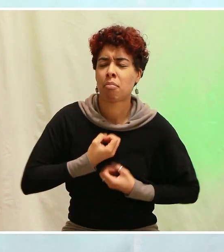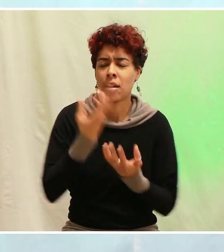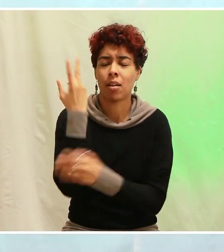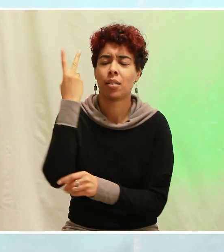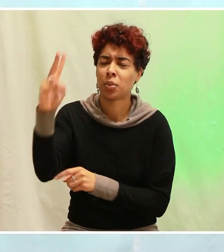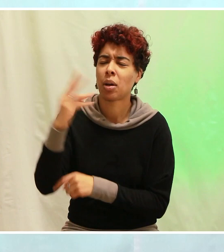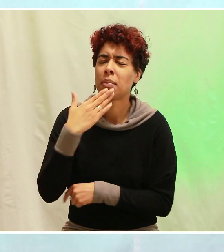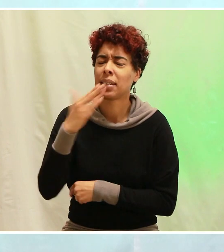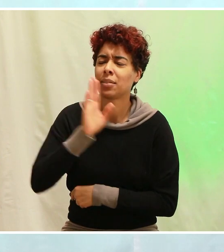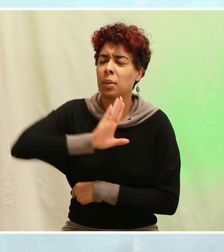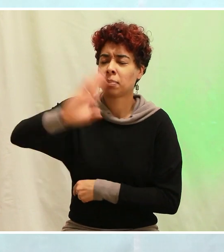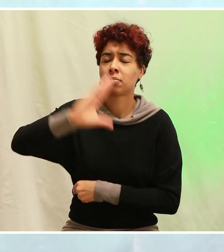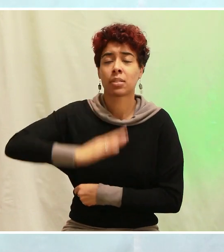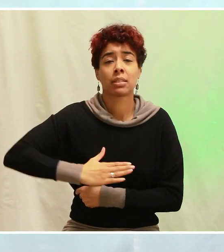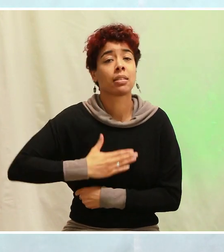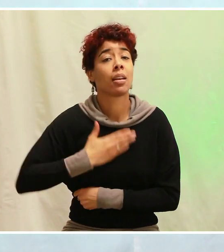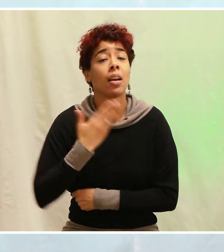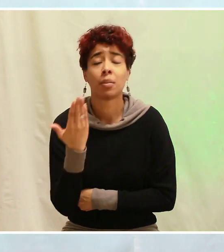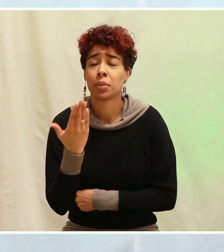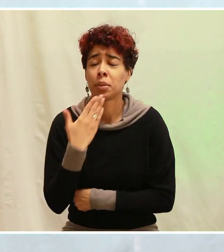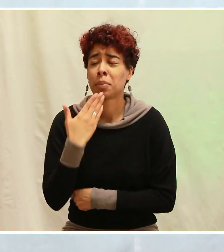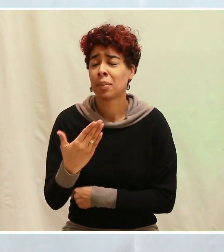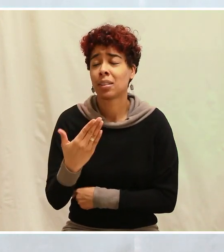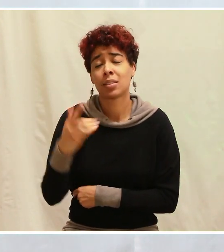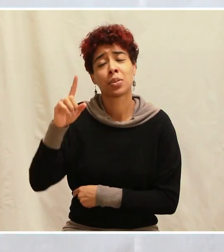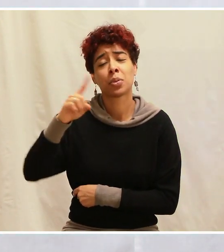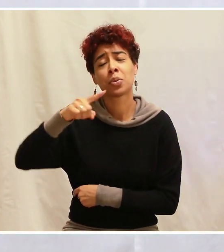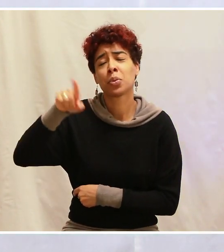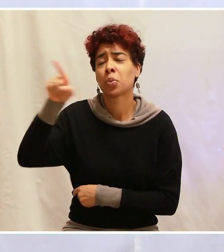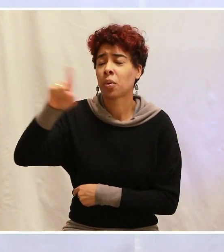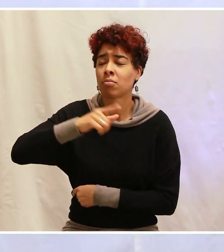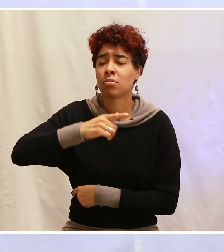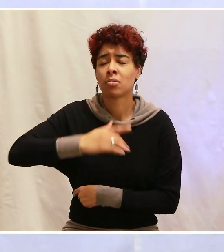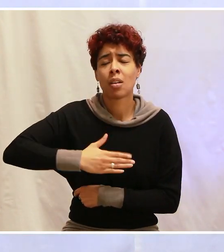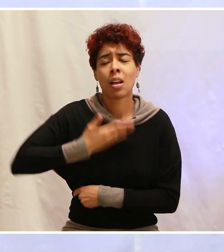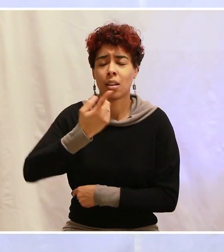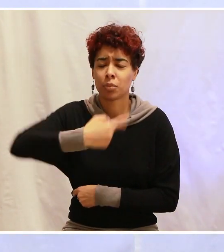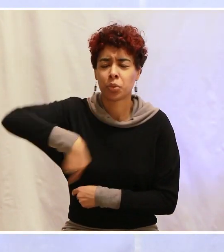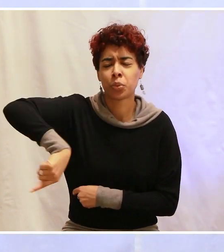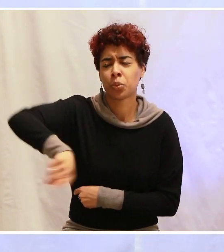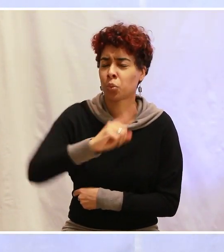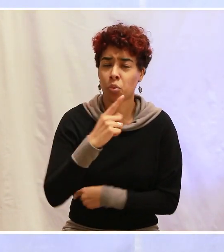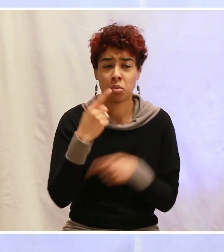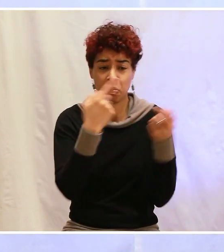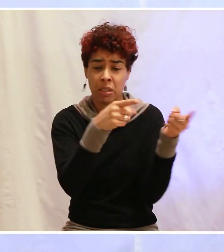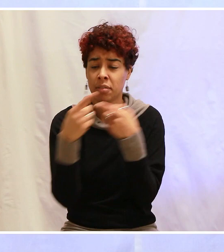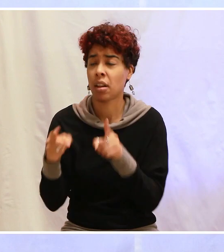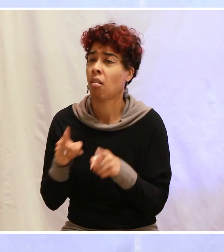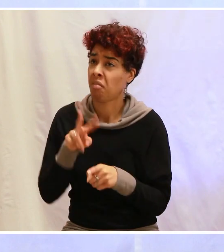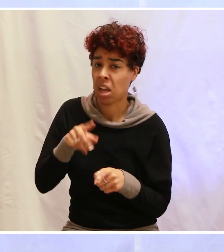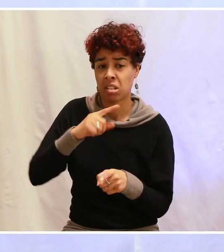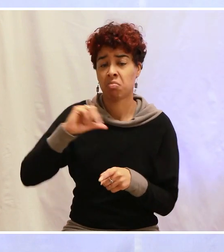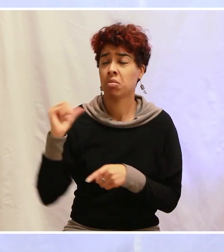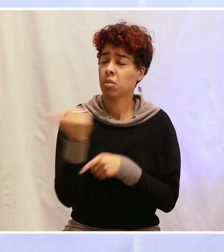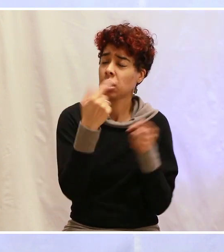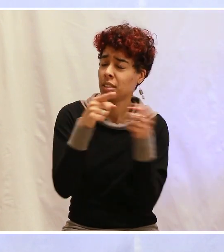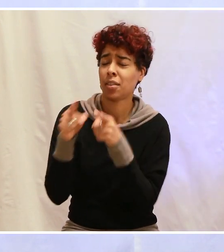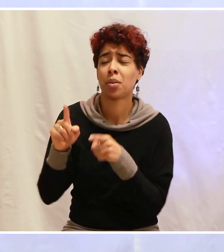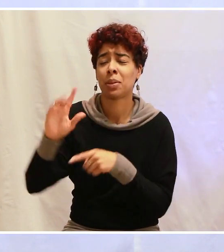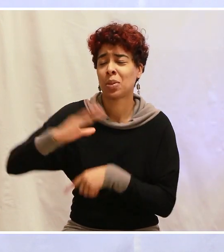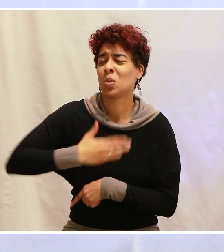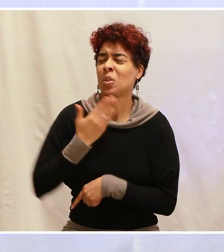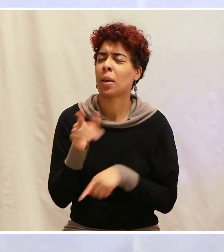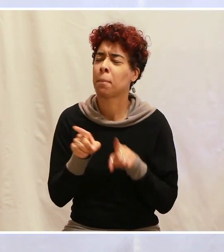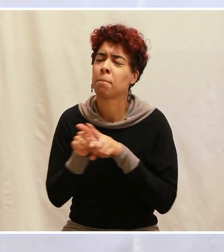amour. Merci Seigneur, parce que tu nous aimes tous indifféremment, on est tous différents, mais toi tu nous aimes tous pareil Seigneur. Nous sommes